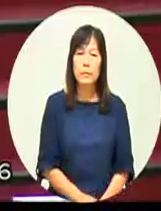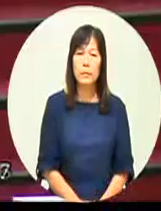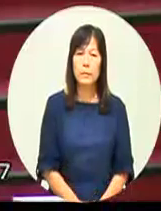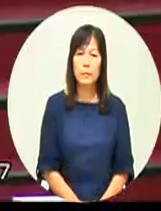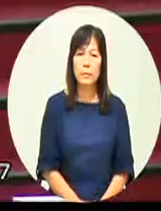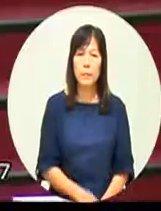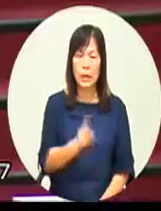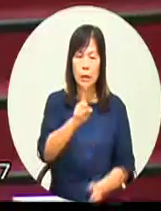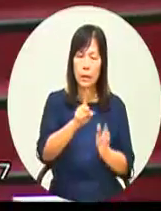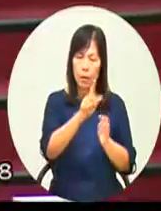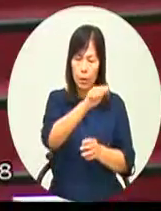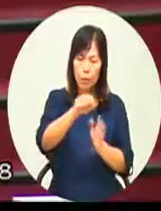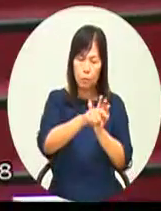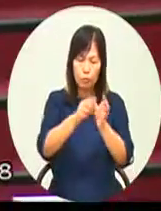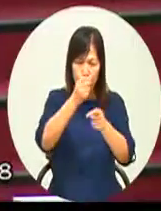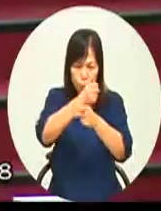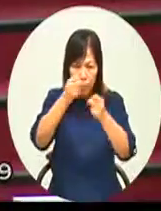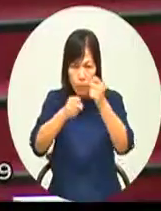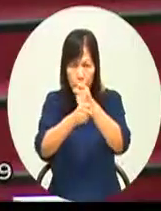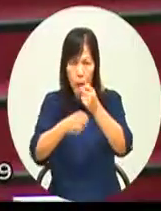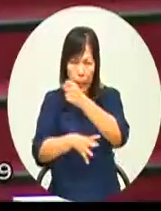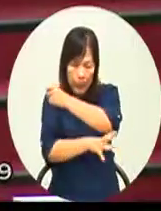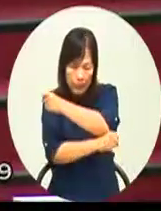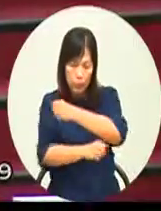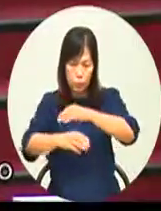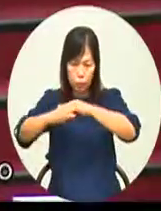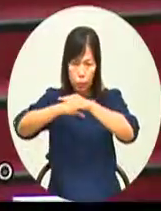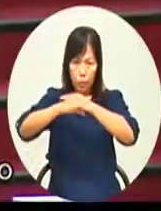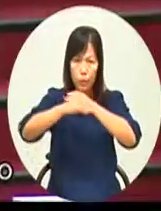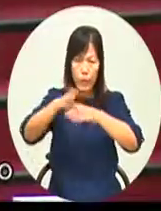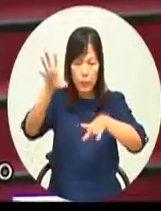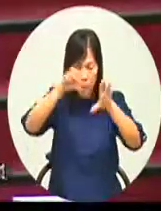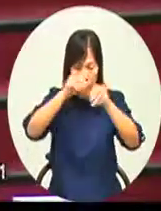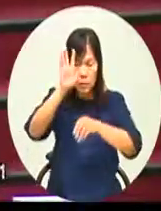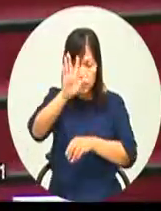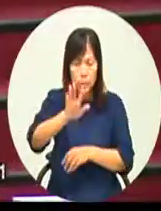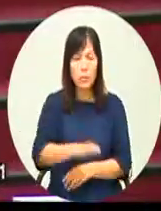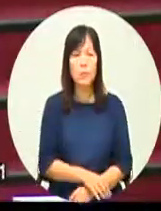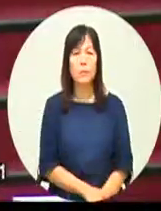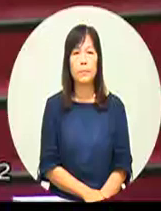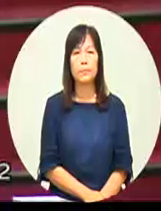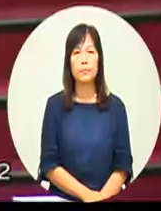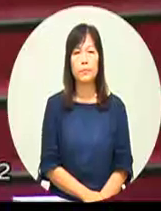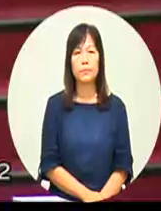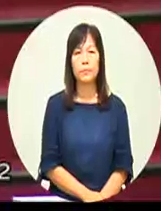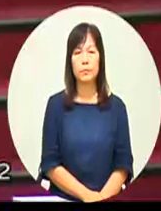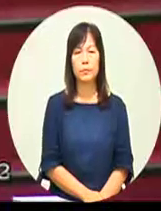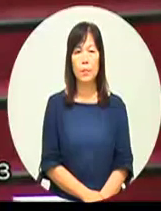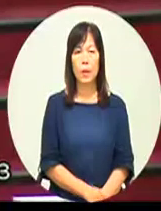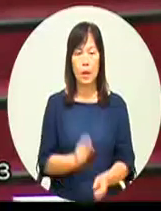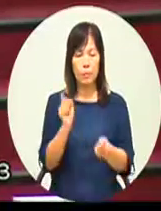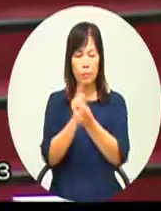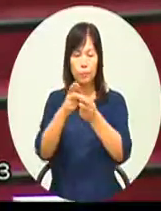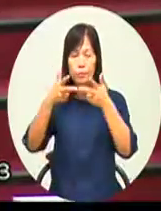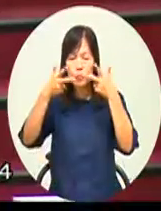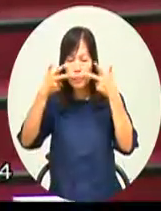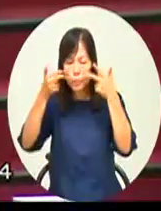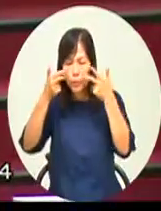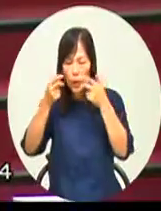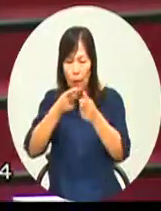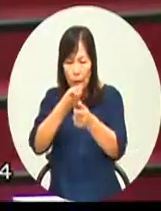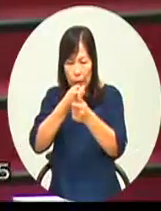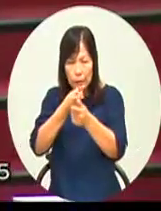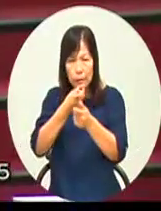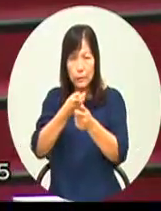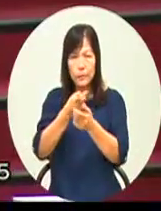一个产业结构最基本的平台的知识。那么这样的话呢，对原乡将来吸引观光